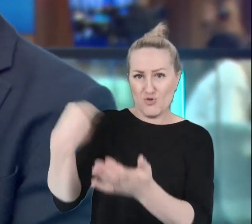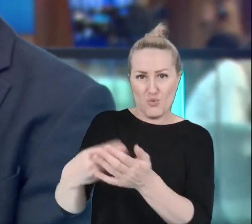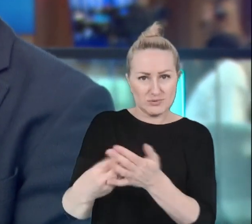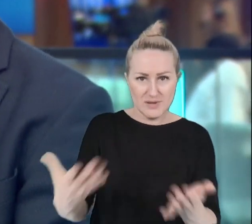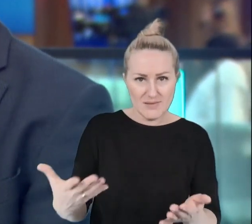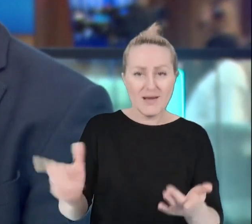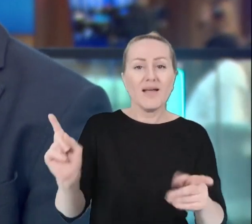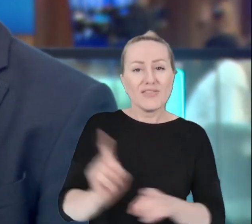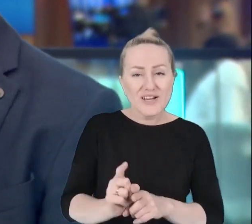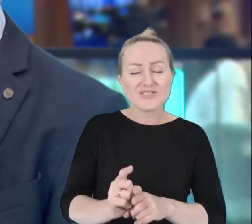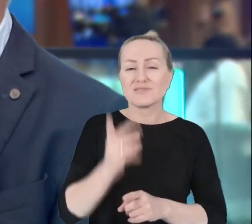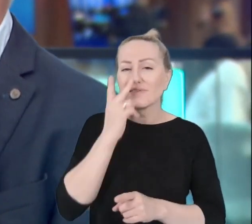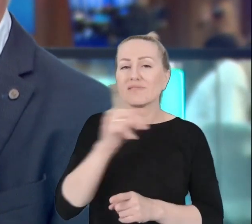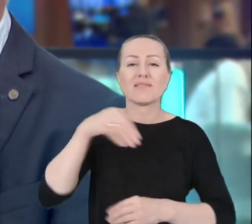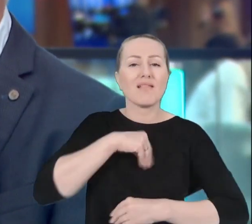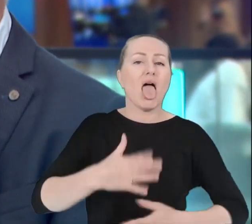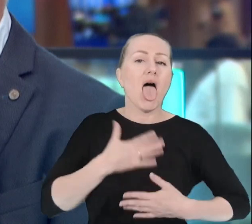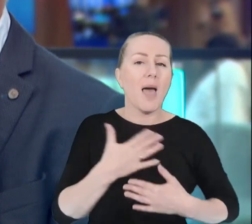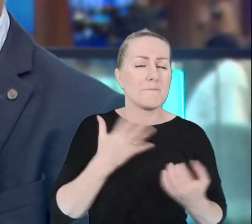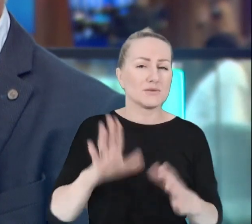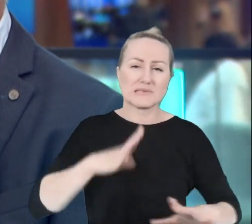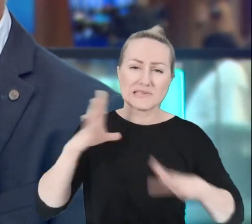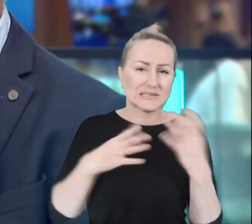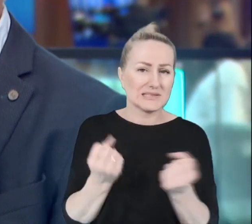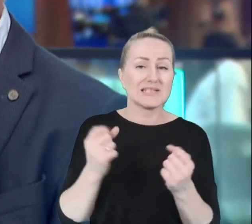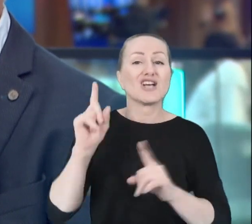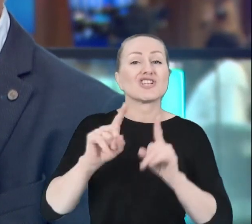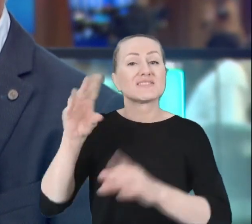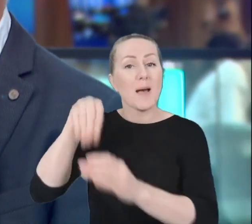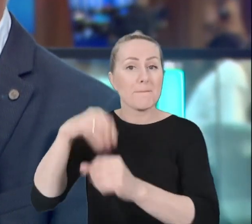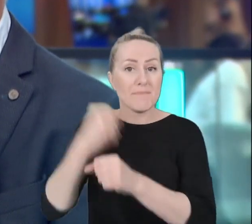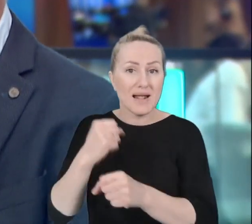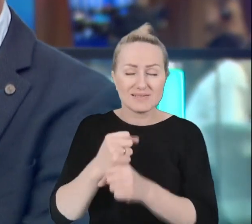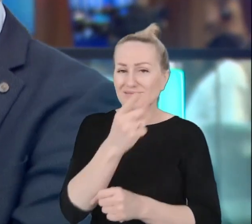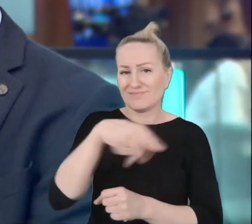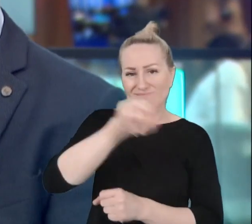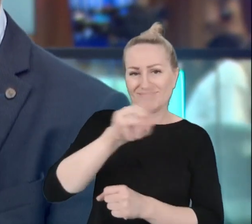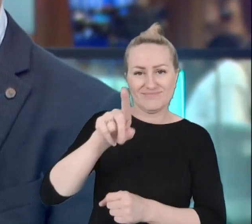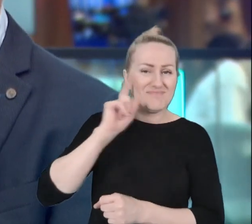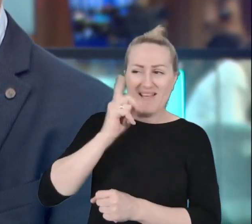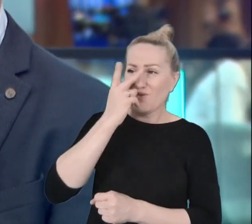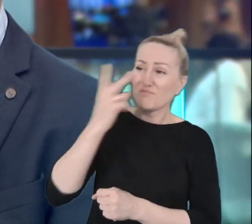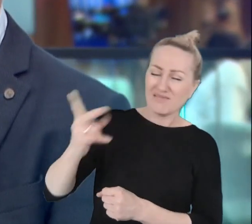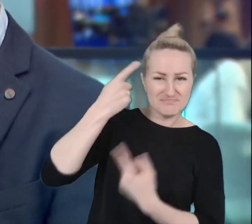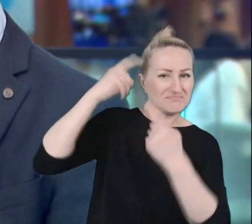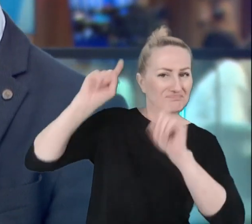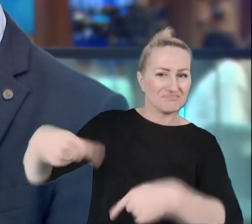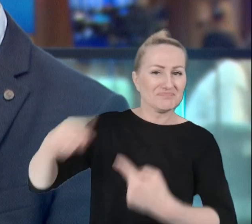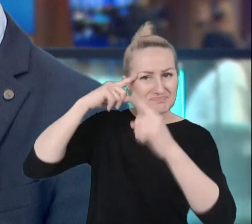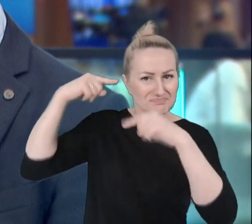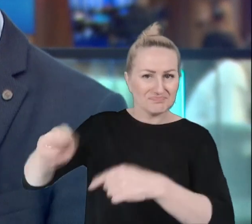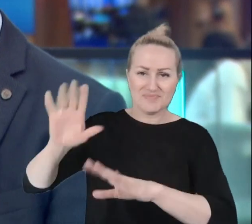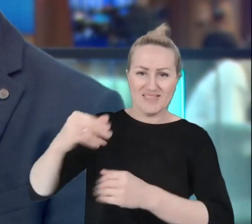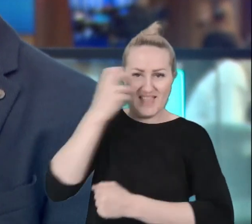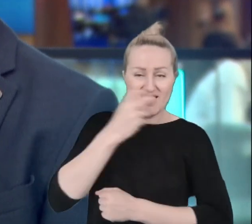jakie one przeżywają emocje w różnych sytuacjach związanych z pracą, mało kogo obchodzi. I to jest może też efekt tej całej sytuacji.